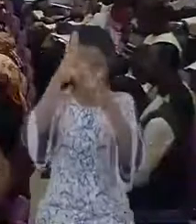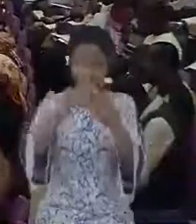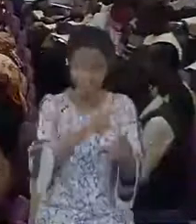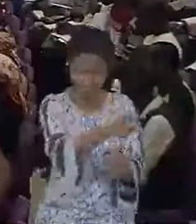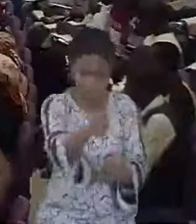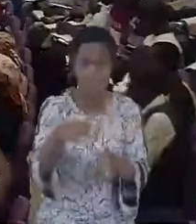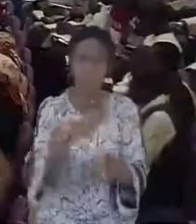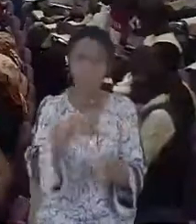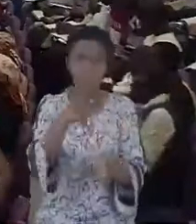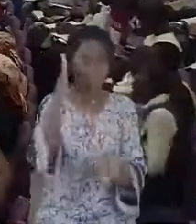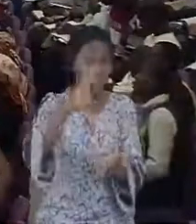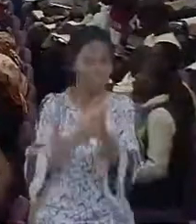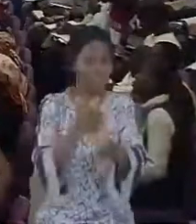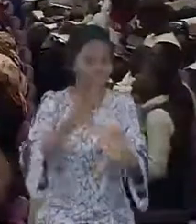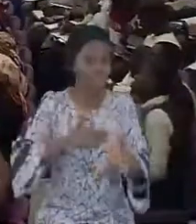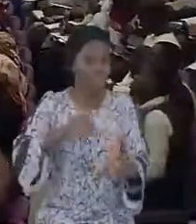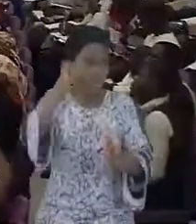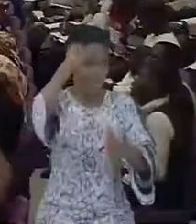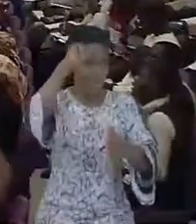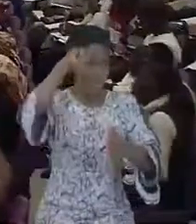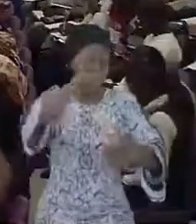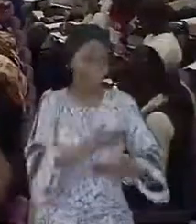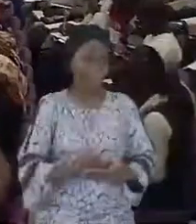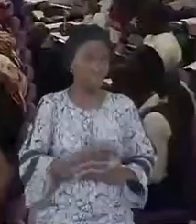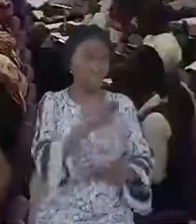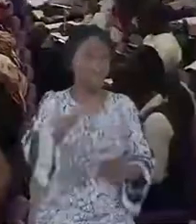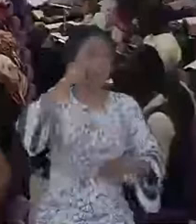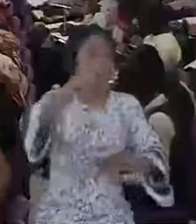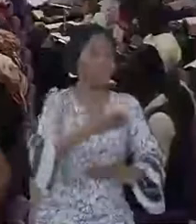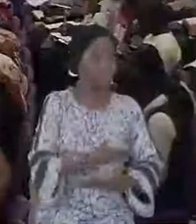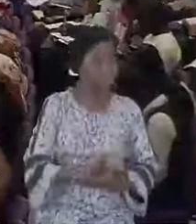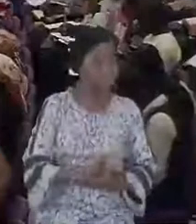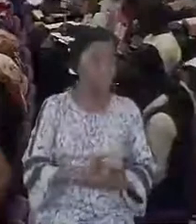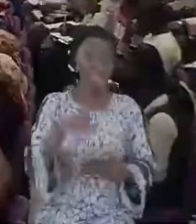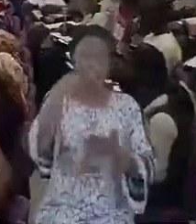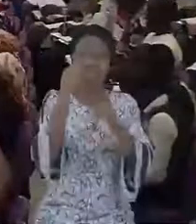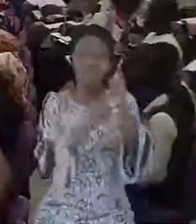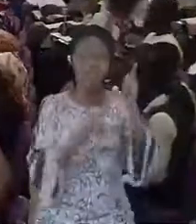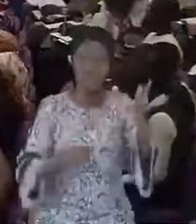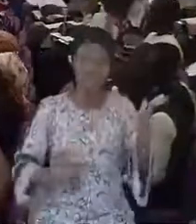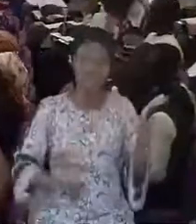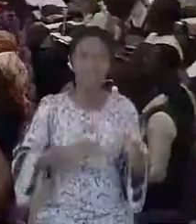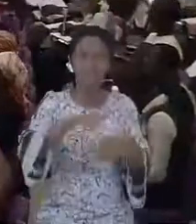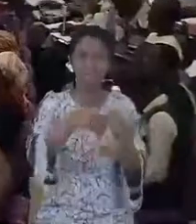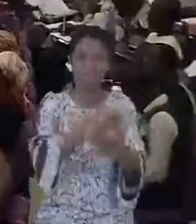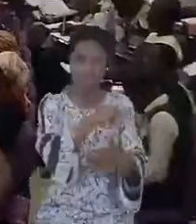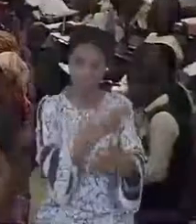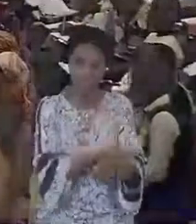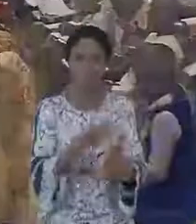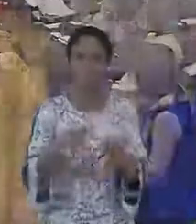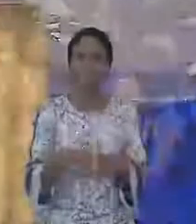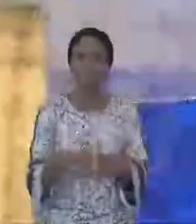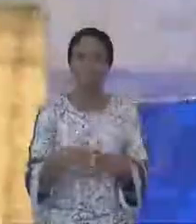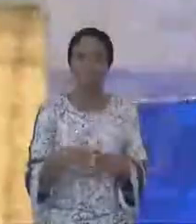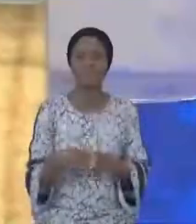serez pour moi des fils et des filles. Dites-moi la dernière expression. Dit le Seigneur